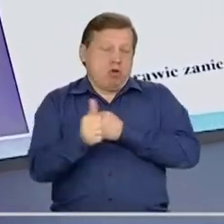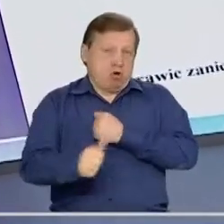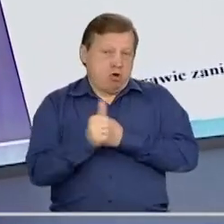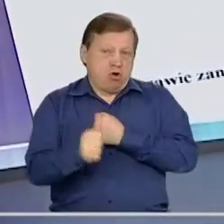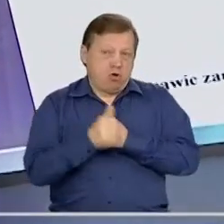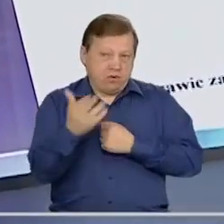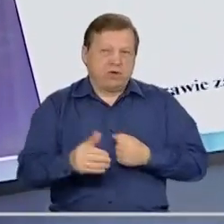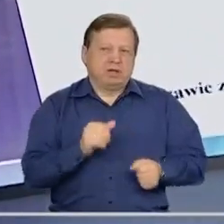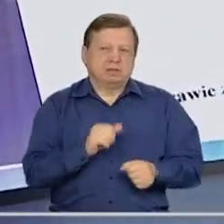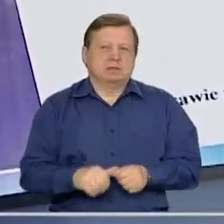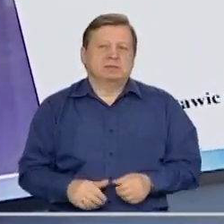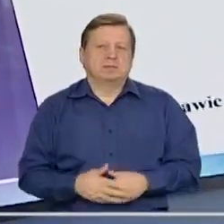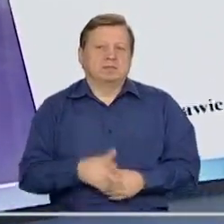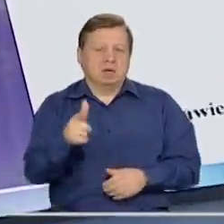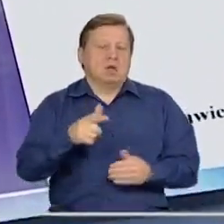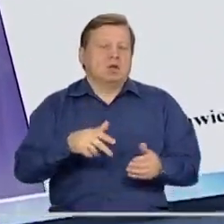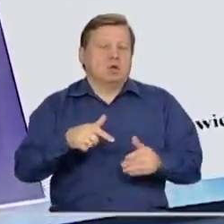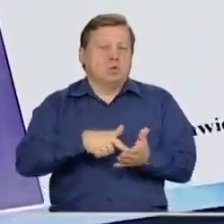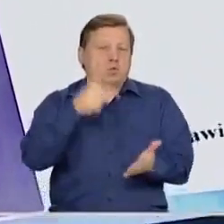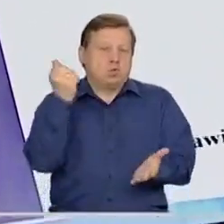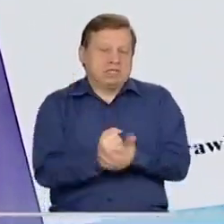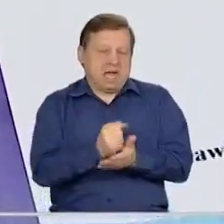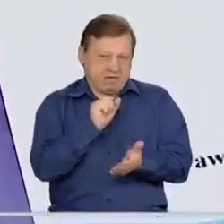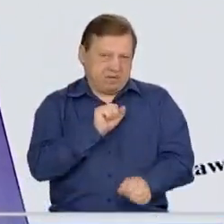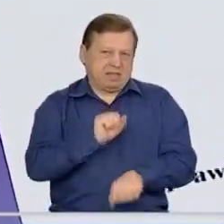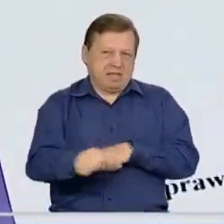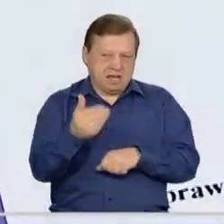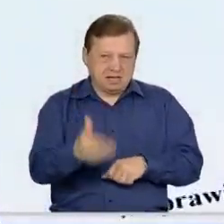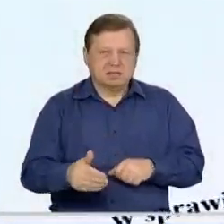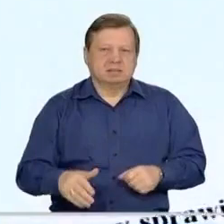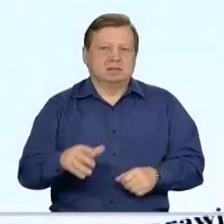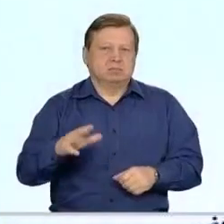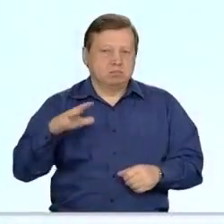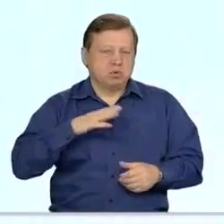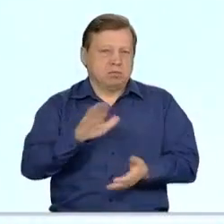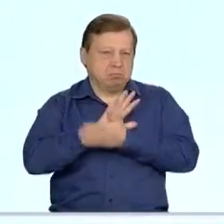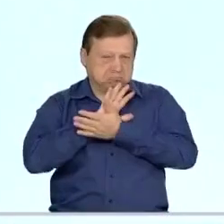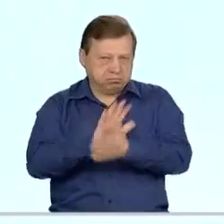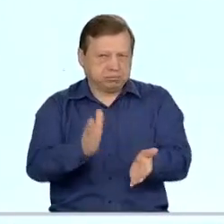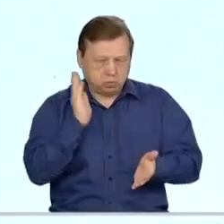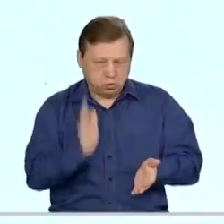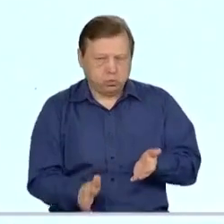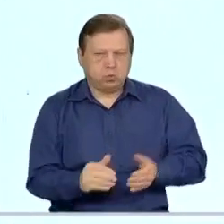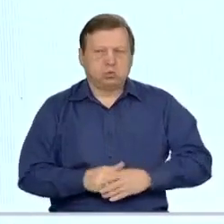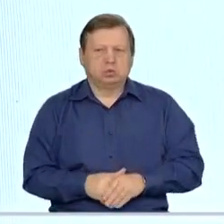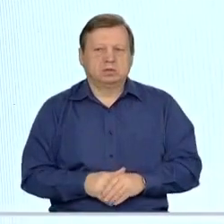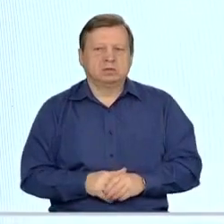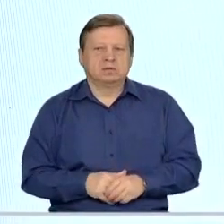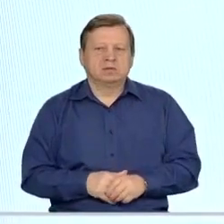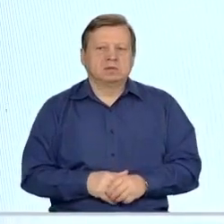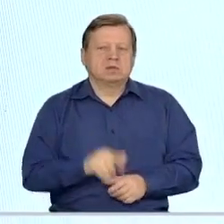To tutaj jest ten dziennik ustaw, który został opublikowany i w którym jest to zaniechanie